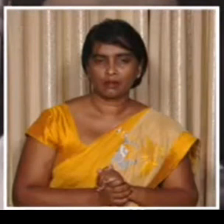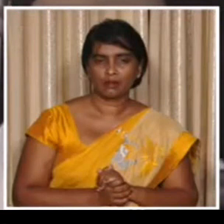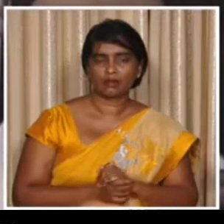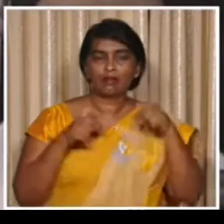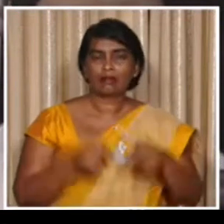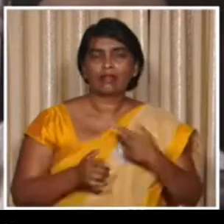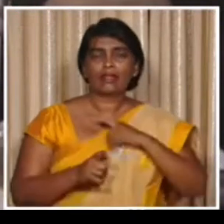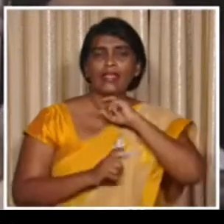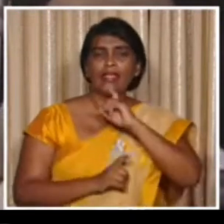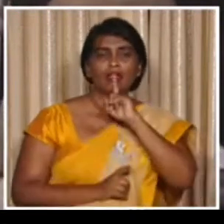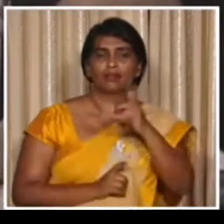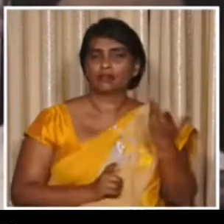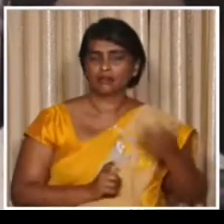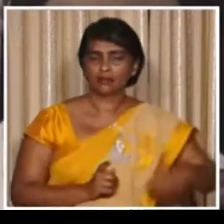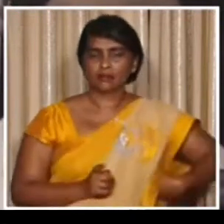मेकुलाटे